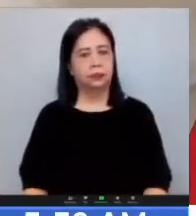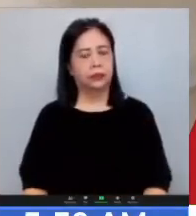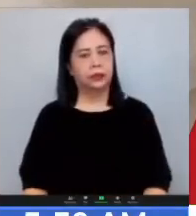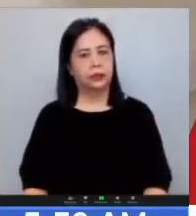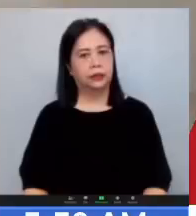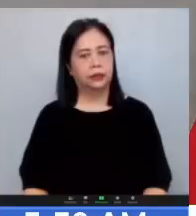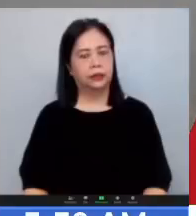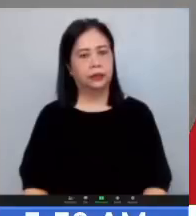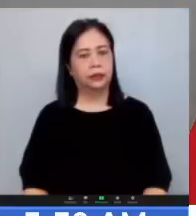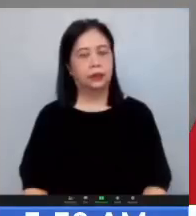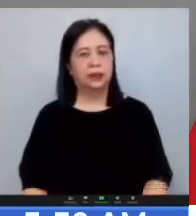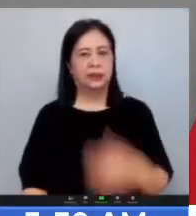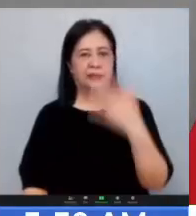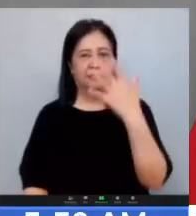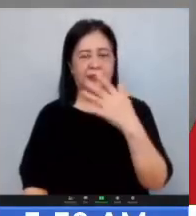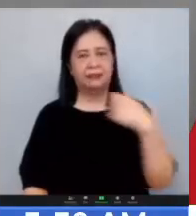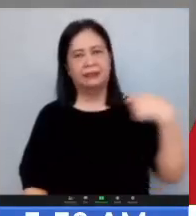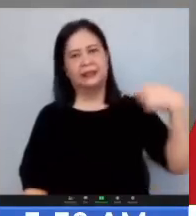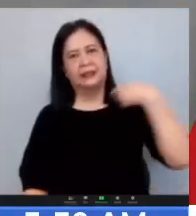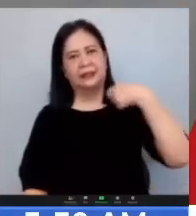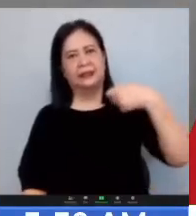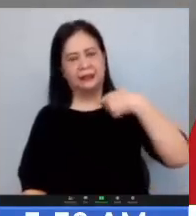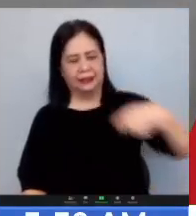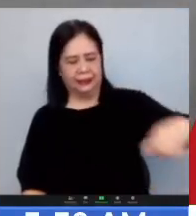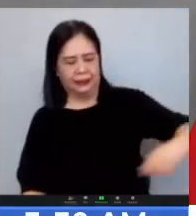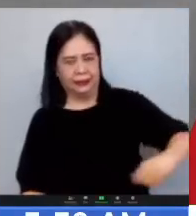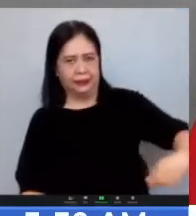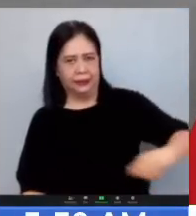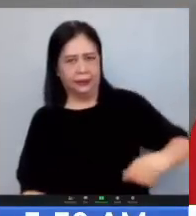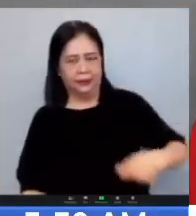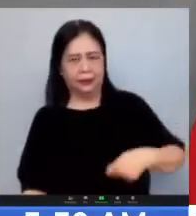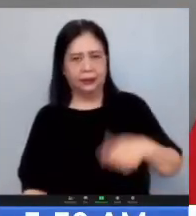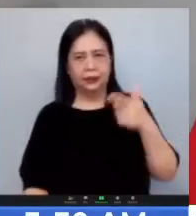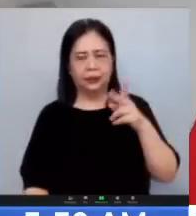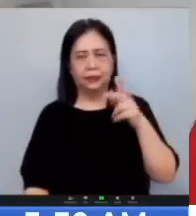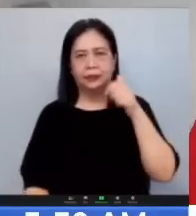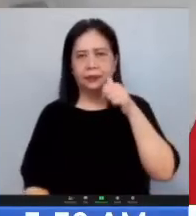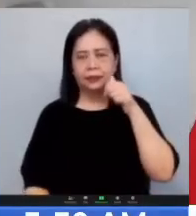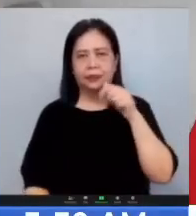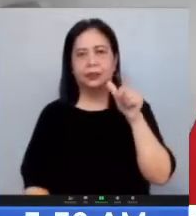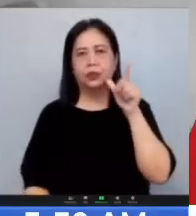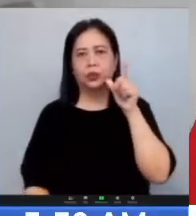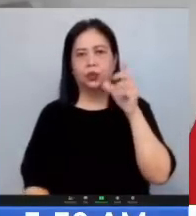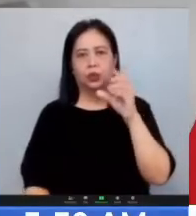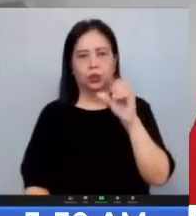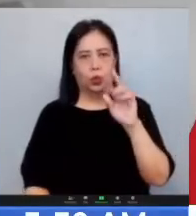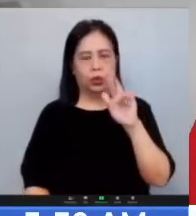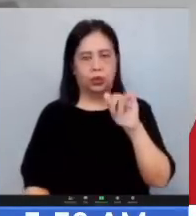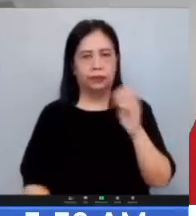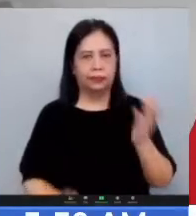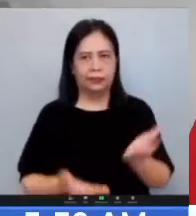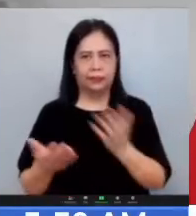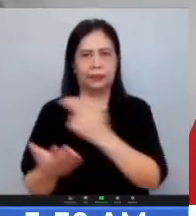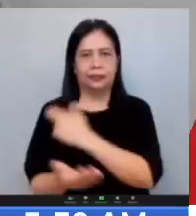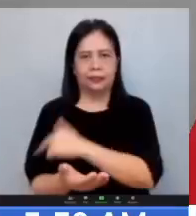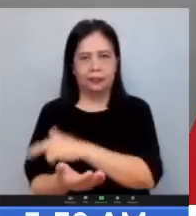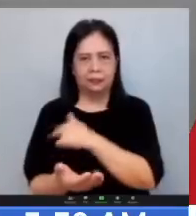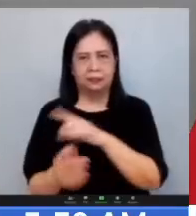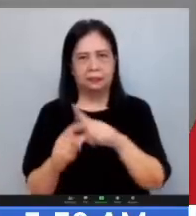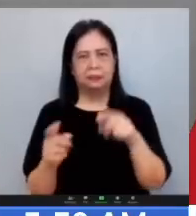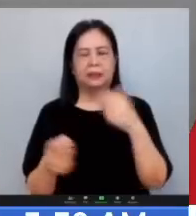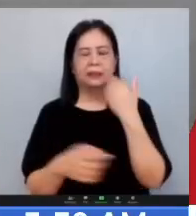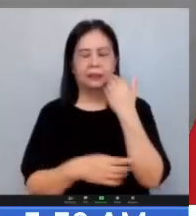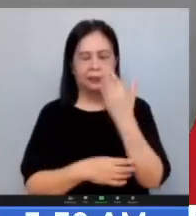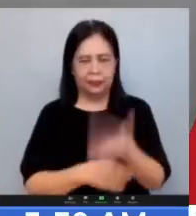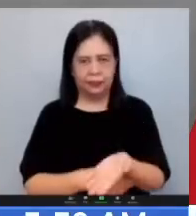Limang saksak sa leeg, tagiliran at mukha ang tinamon ng 23-anyos na si Lori Joy Laman. Naisugod pa siya sa ospital pero binawian ng buhay.